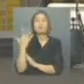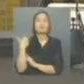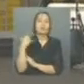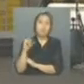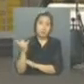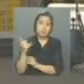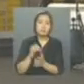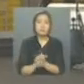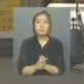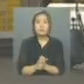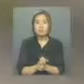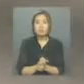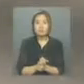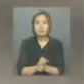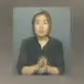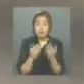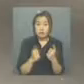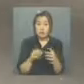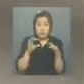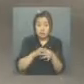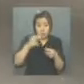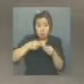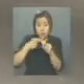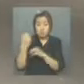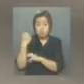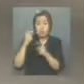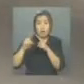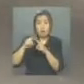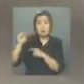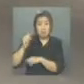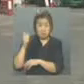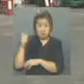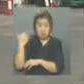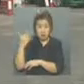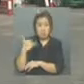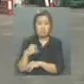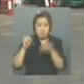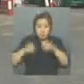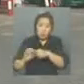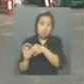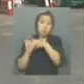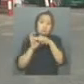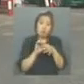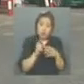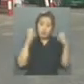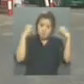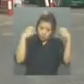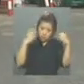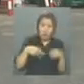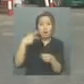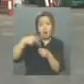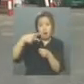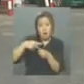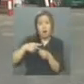นายวีระบัตรระบุว่าพลังงานที่ไทยมีศักยภาพมากที่สุดและพร้อมที่จะเชื่อมโยงกับภูมิภาคได้แก่ไฟฟ้าก๊าซและน้